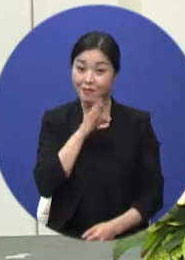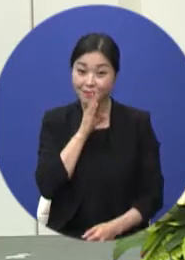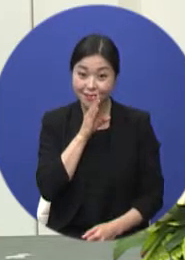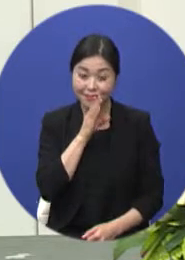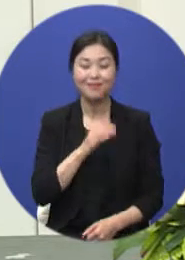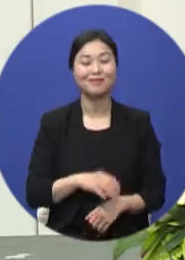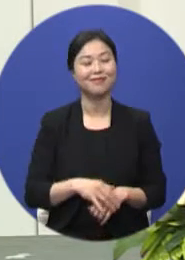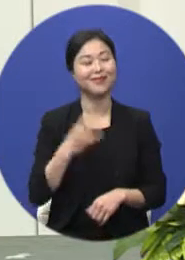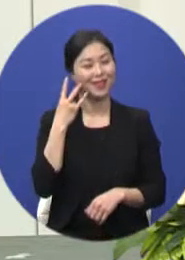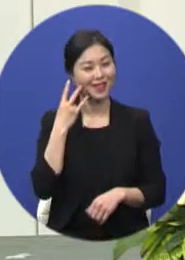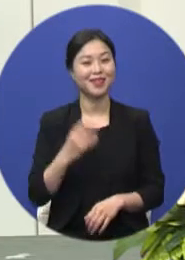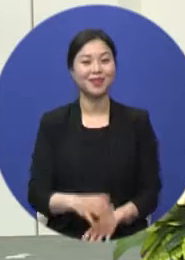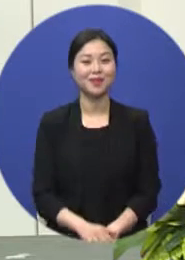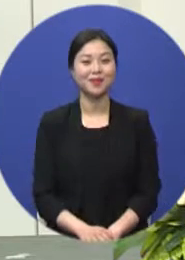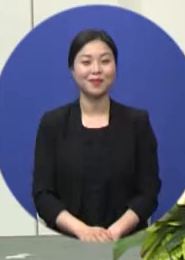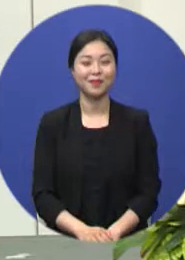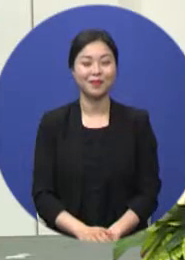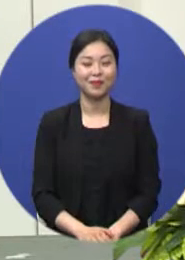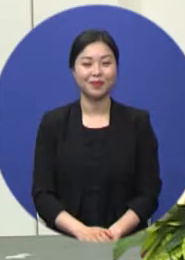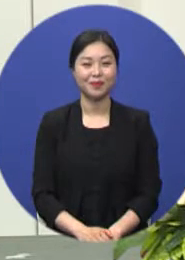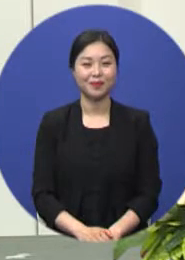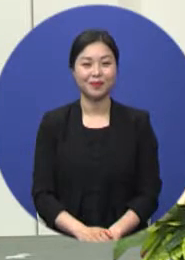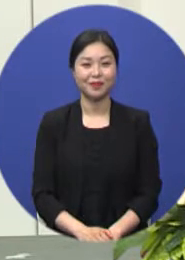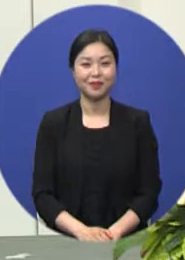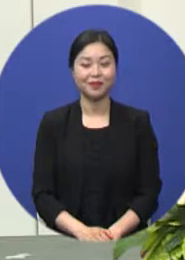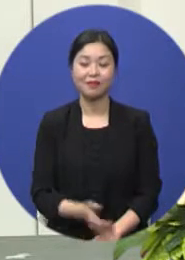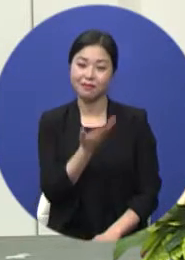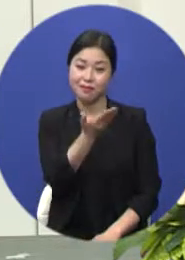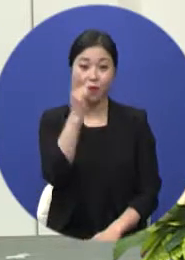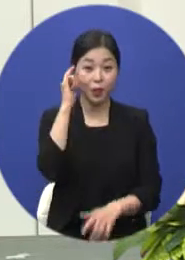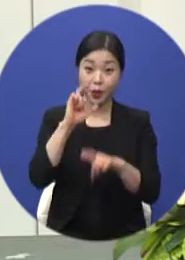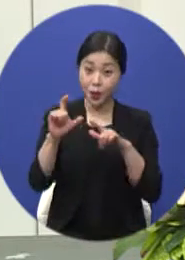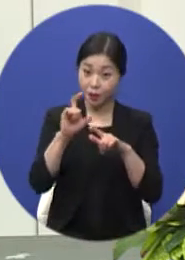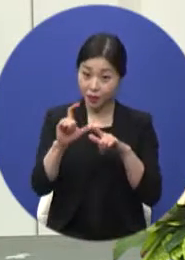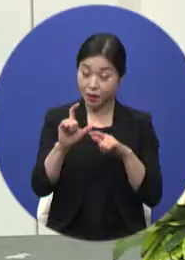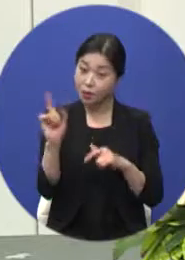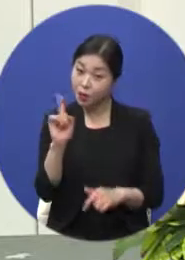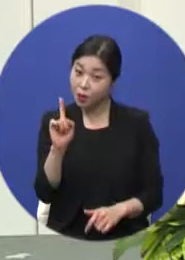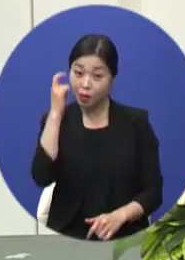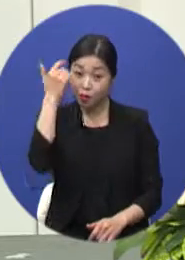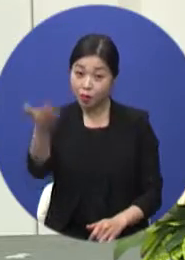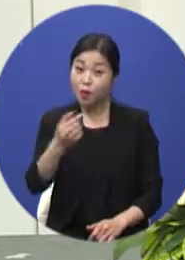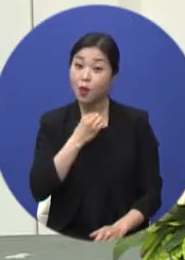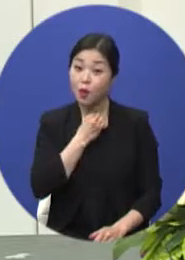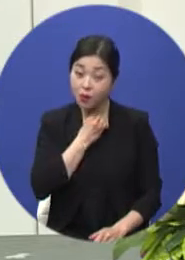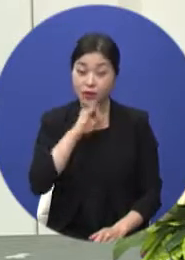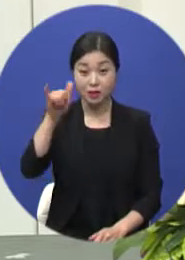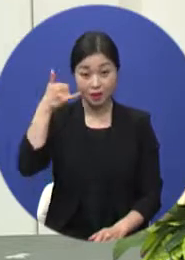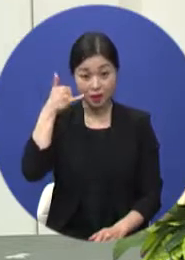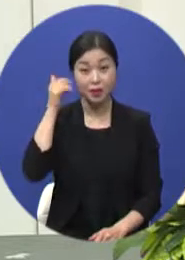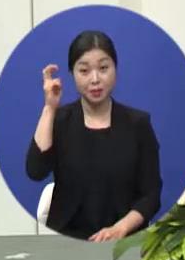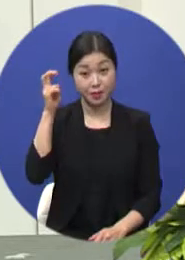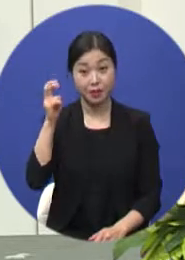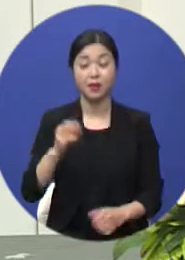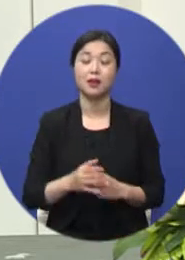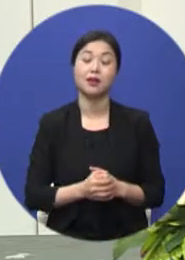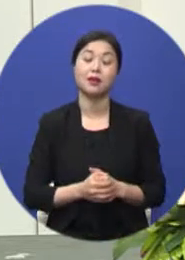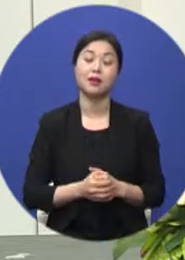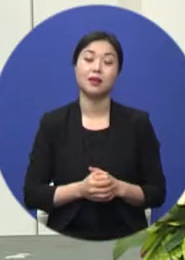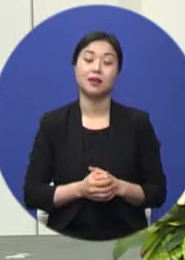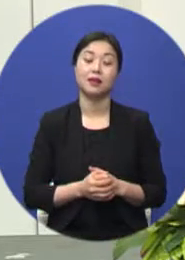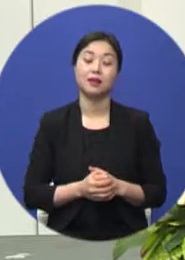네. 아이, 그래도 뭔가 고민이 있으시거나 궁금하셔서 전화 주셨을 텐데 뭐가